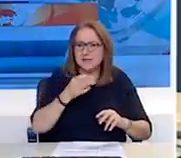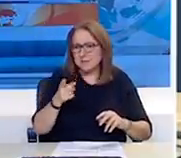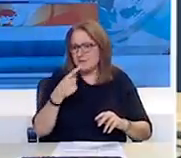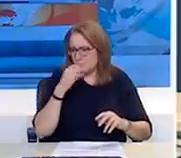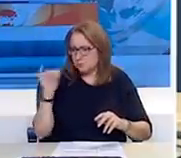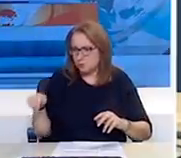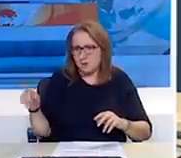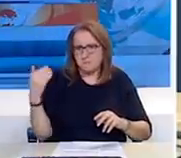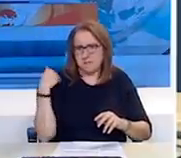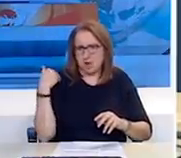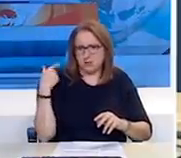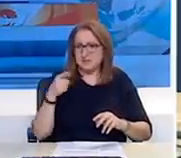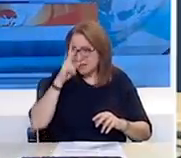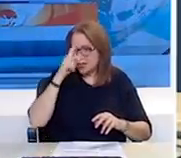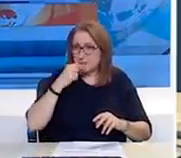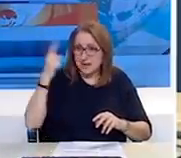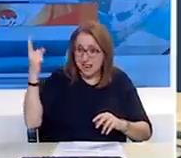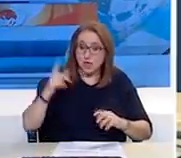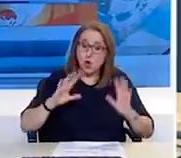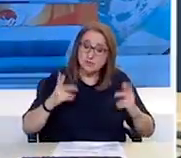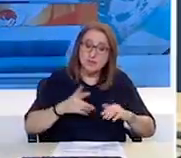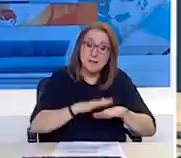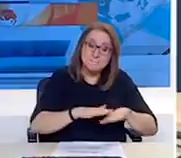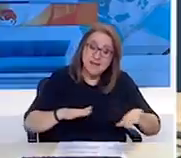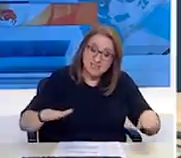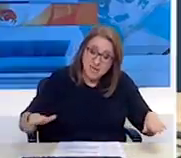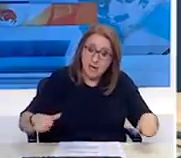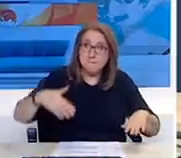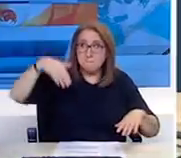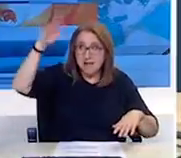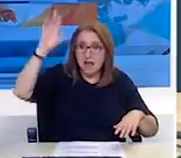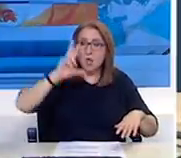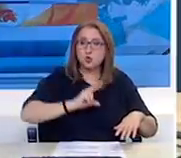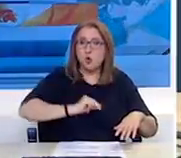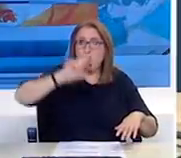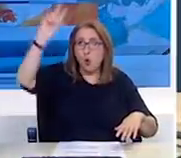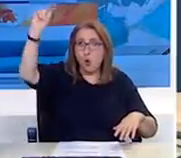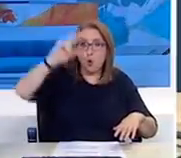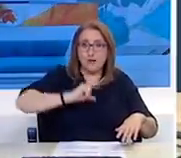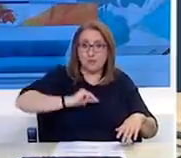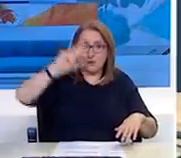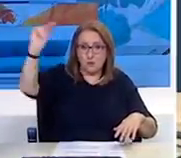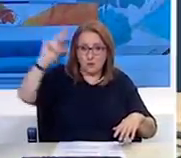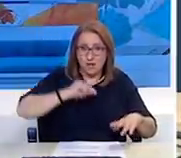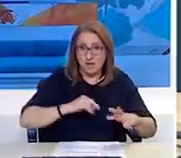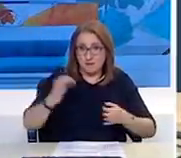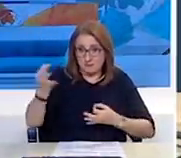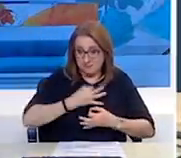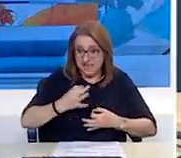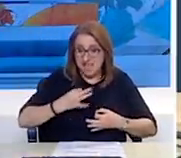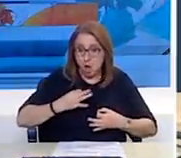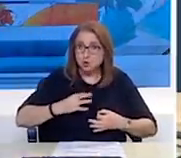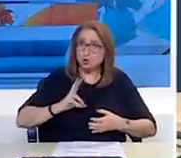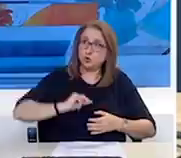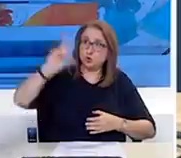δημοσιογράφος, έχουν περίπου ίδιες ποσότητες υλικού φορτίου. Είναι πάρα πολύ δύσκολο να βγάλουμε συμπεράσματα και κρατάμε μια μετριοπαθή και